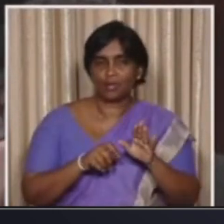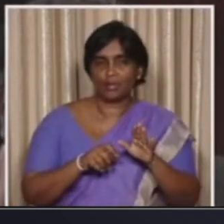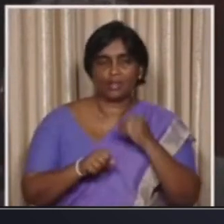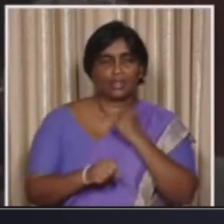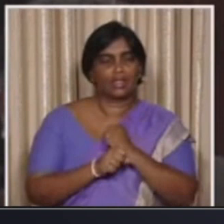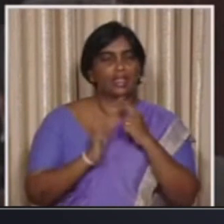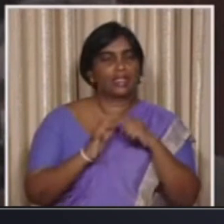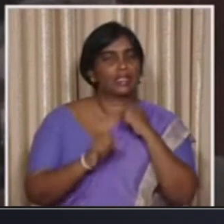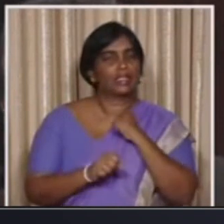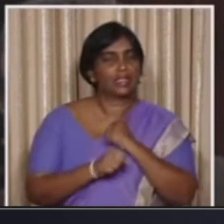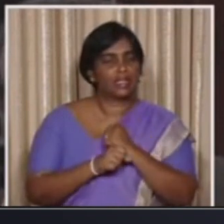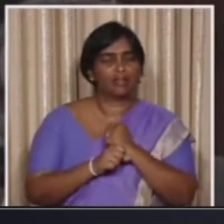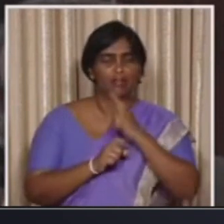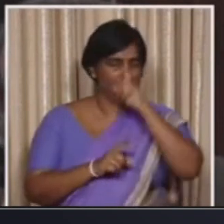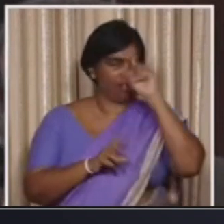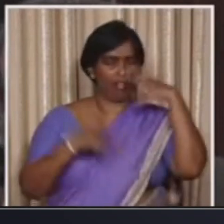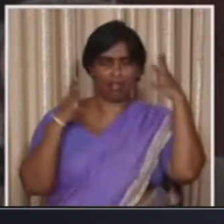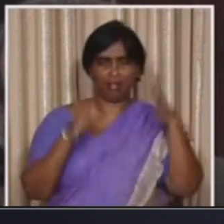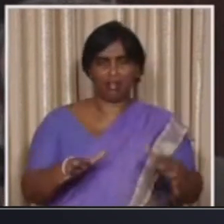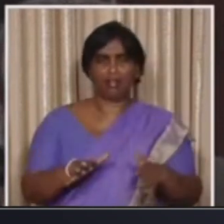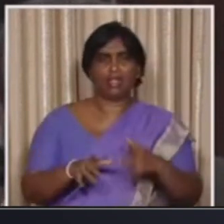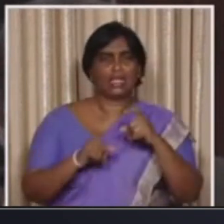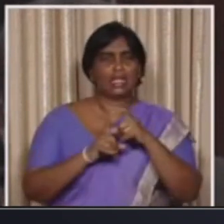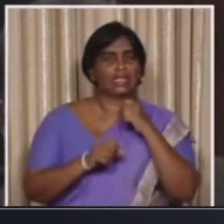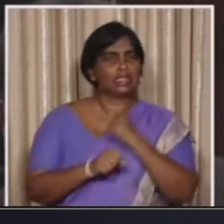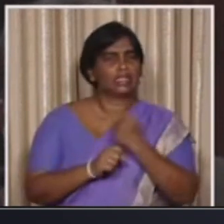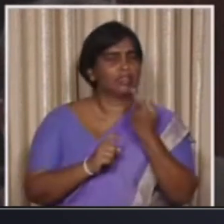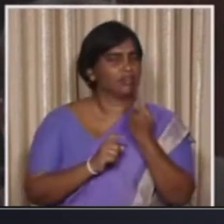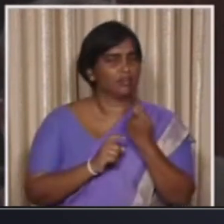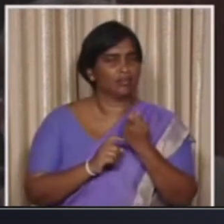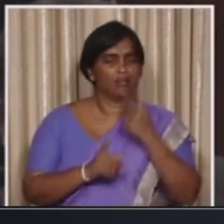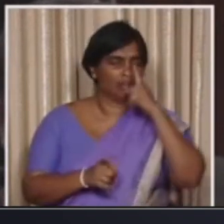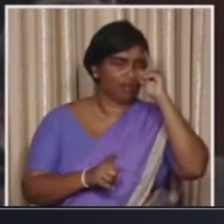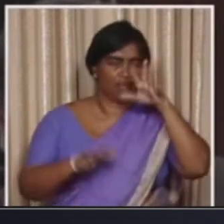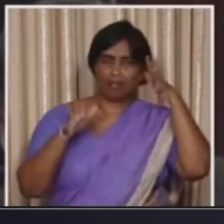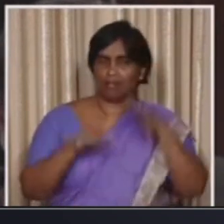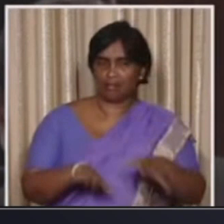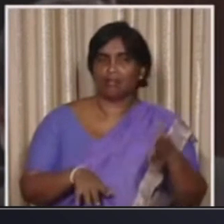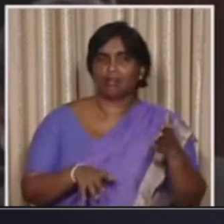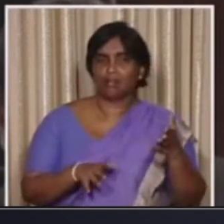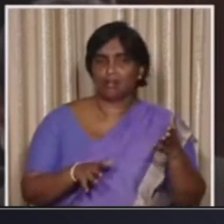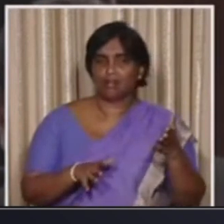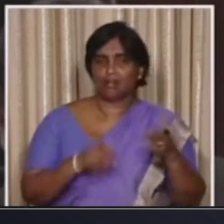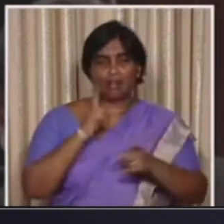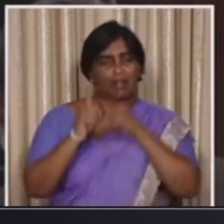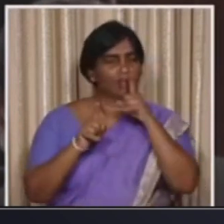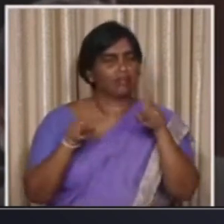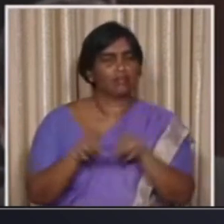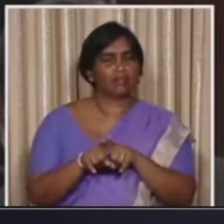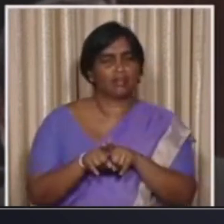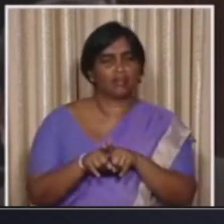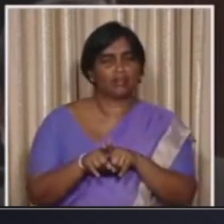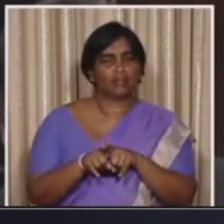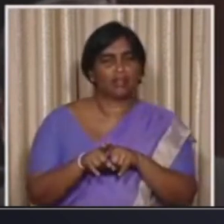ගිග් ආර්ථිකයක් කියනකොට කැරකිලා වැඩනවා ඩිජිටල් ආර්ථිකයක් කියනකොට කැරකිලා වැඩනවා මේ කතා හරියට